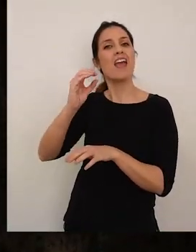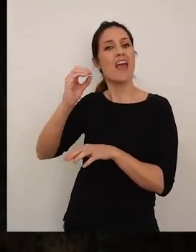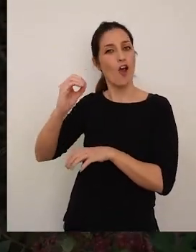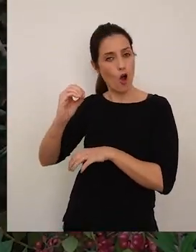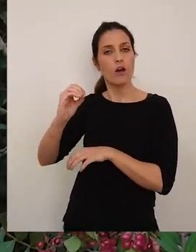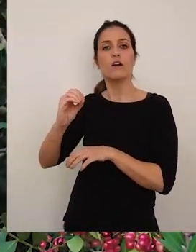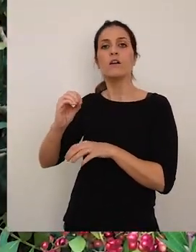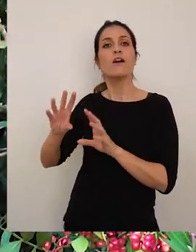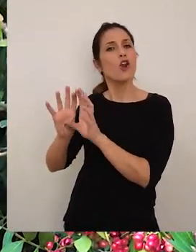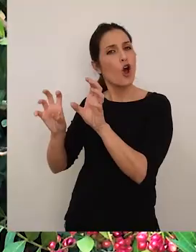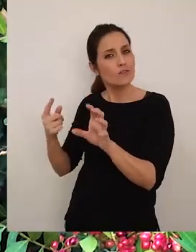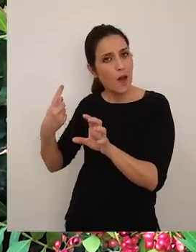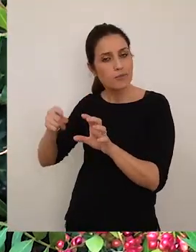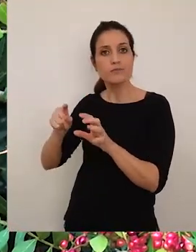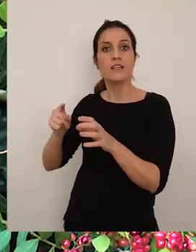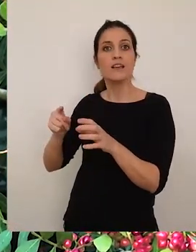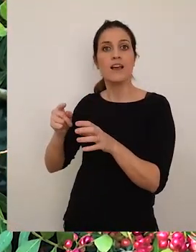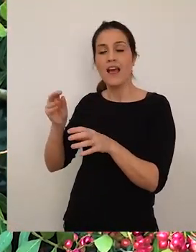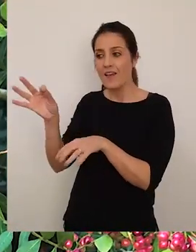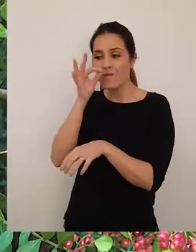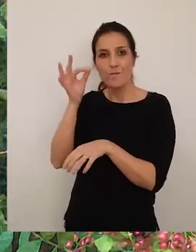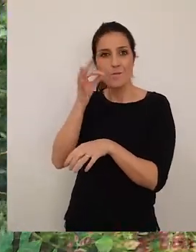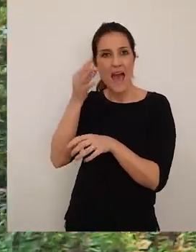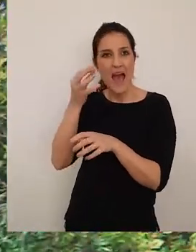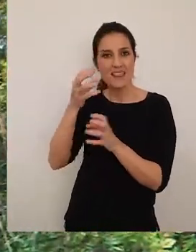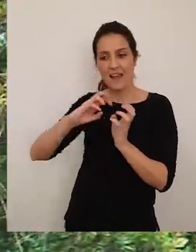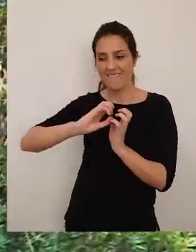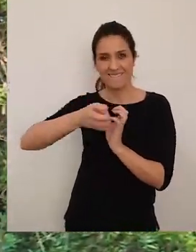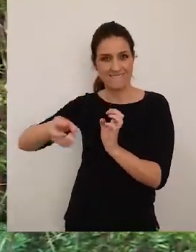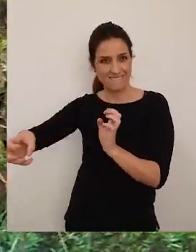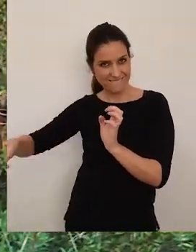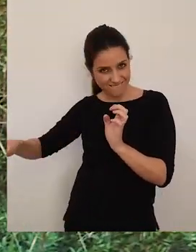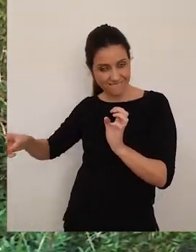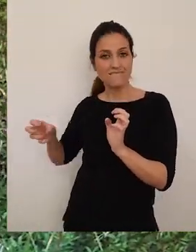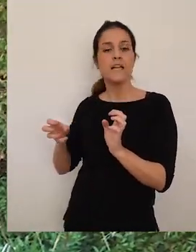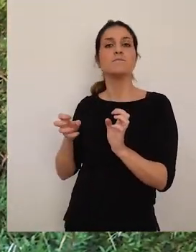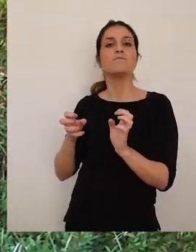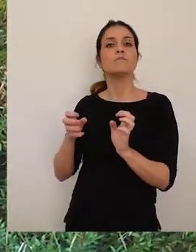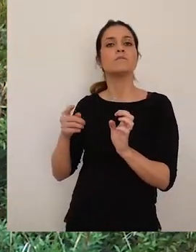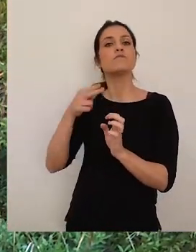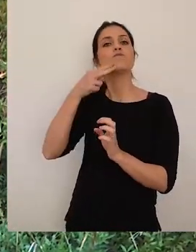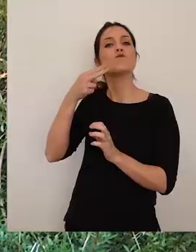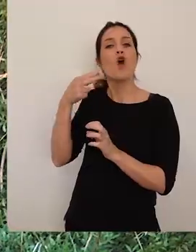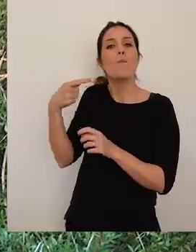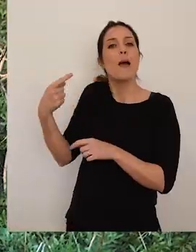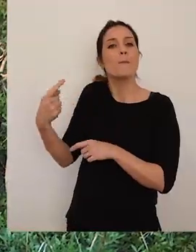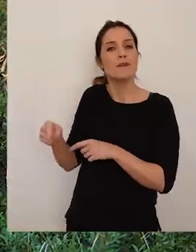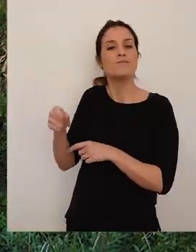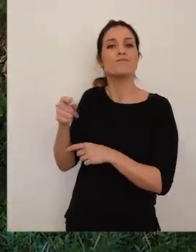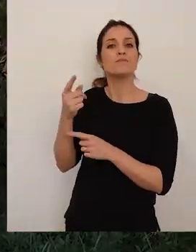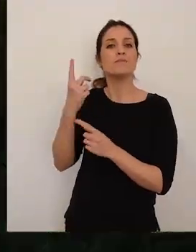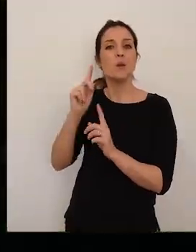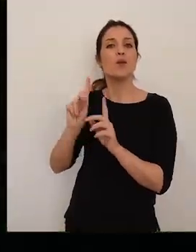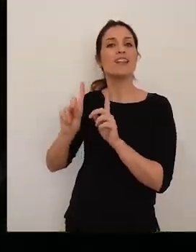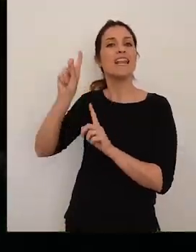è completamente immersa in una vegetazione lussureggiante ed è intitolata fin dai tempi dei messapi alle ninfe, addette